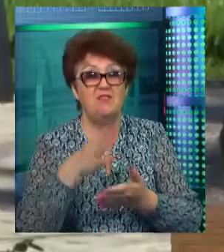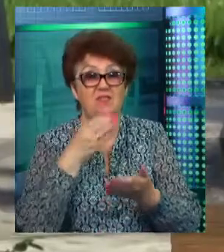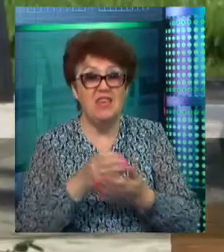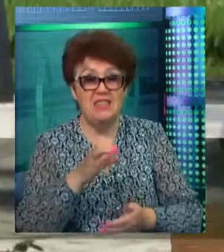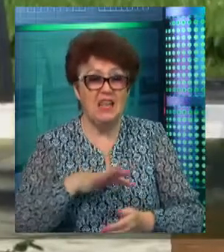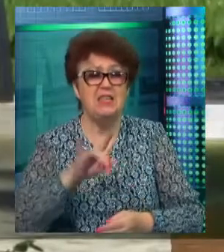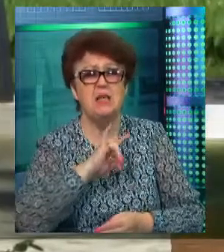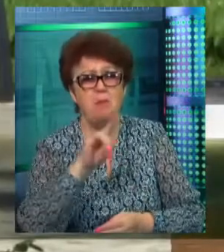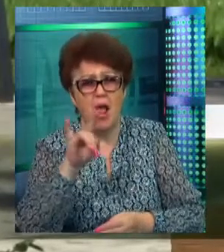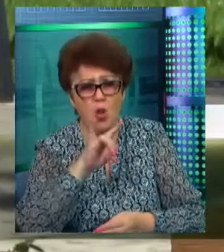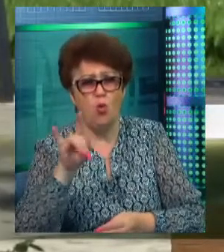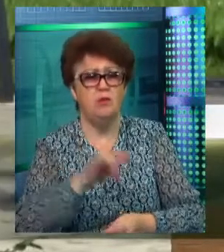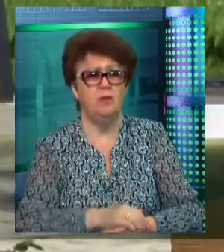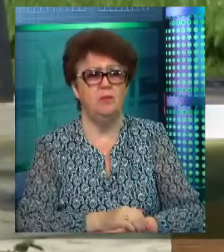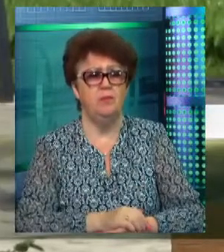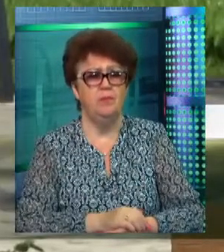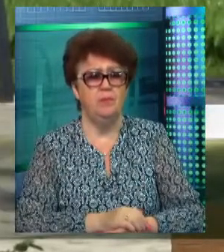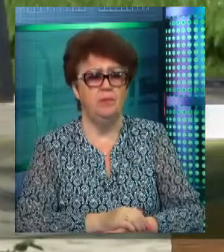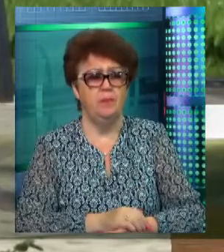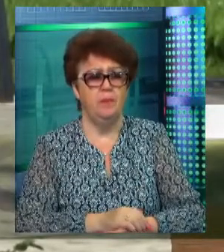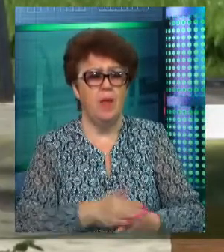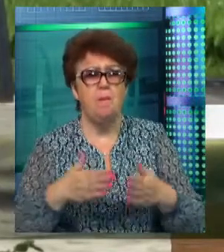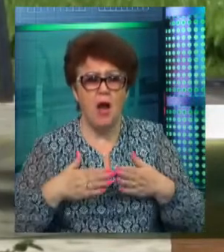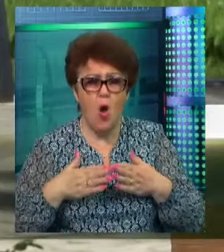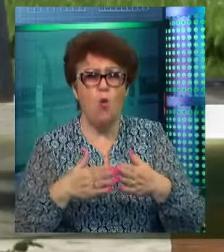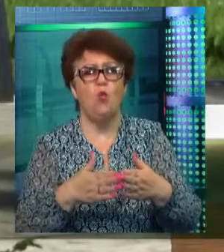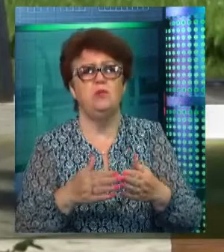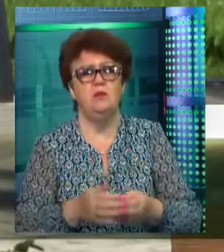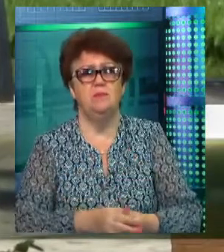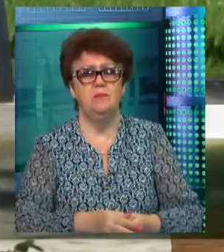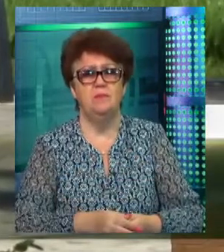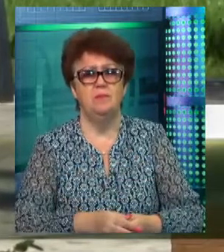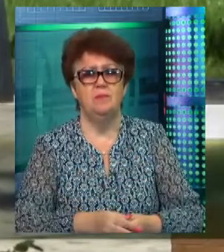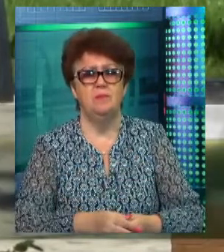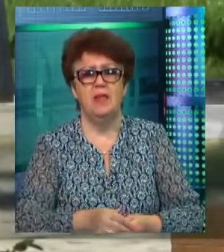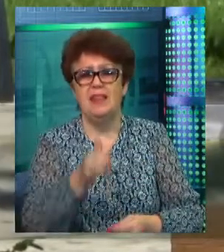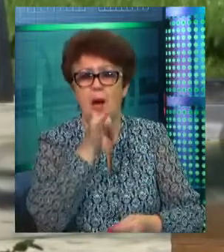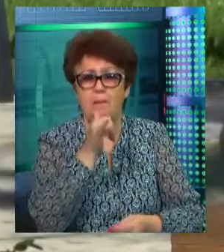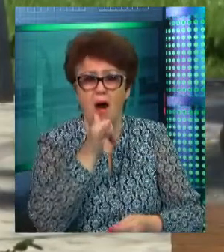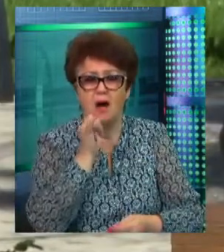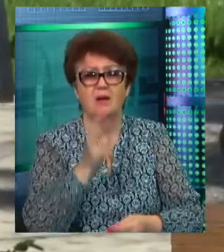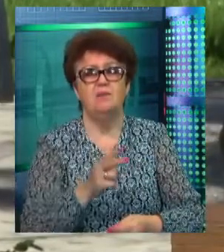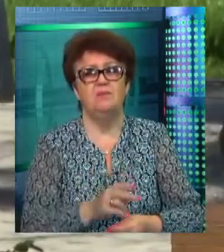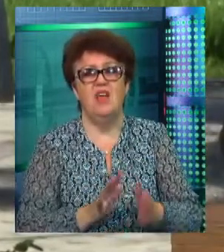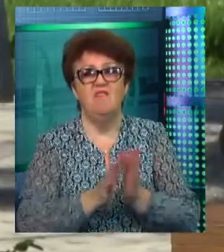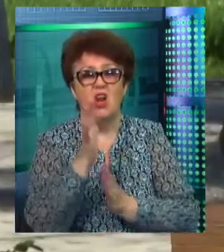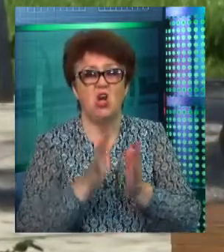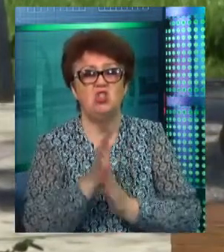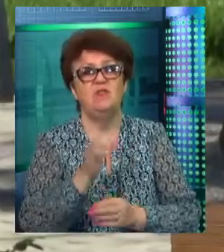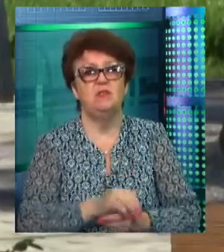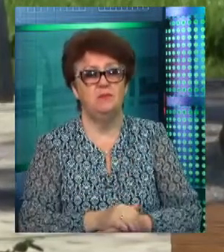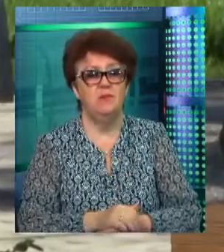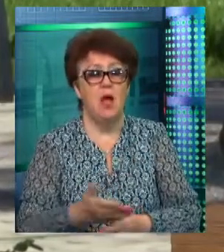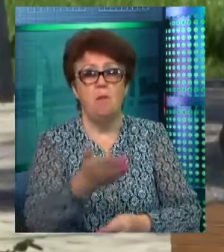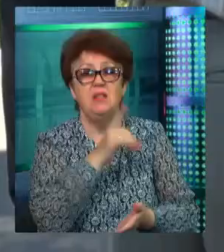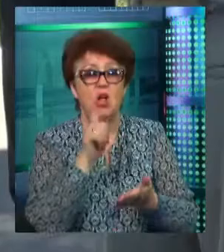самолеты авиацию пароходы табак выращивать и производить продукцию